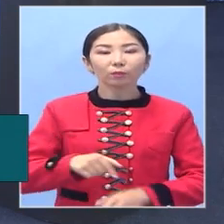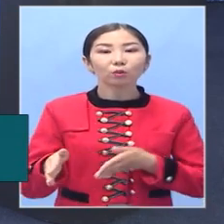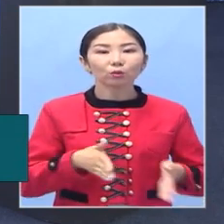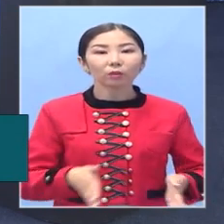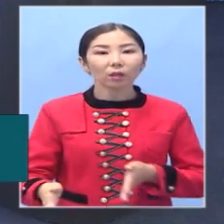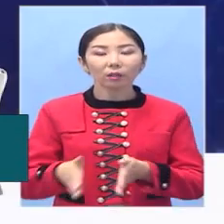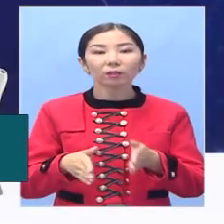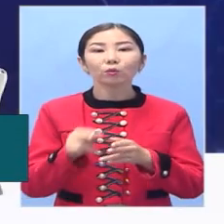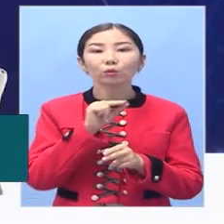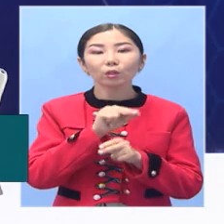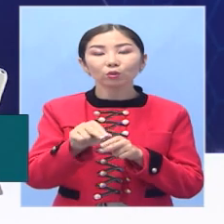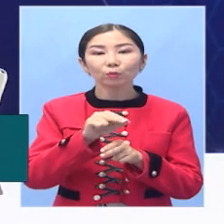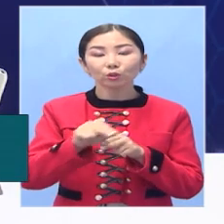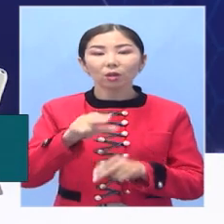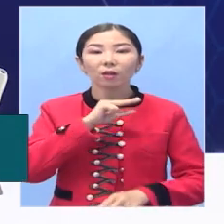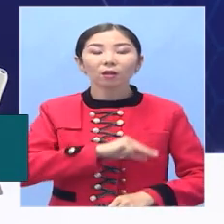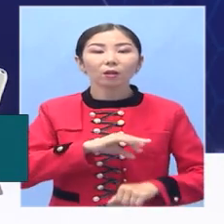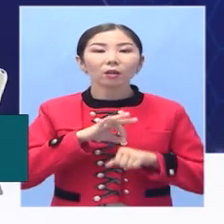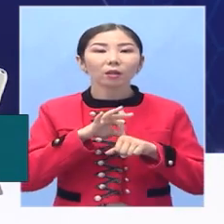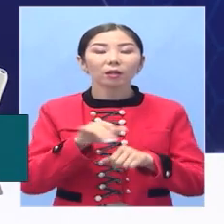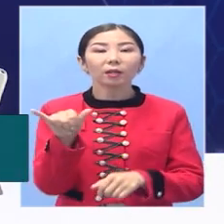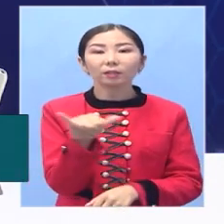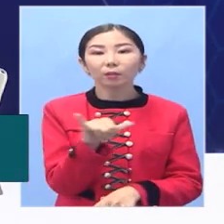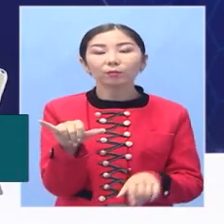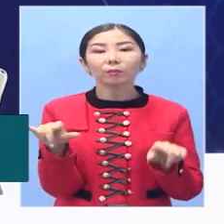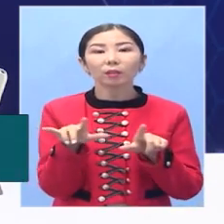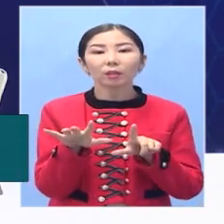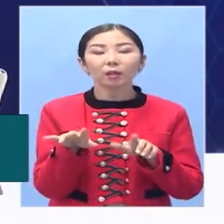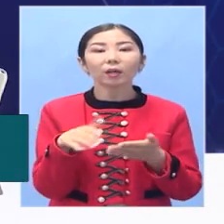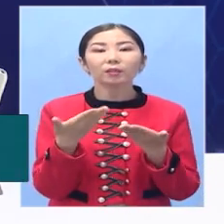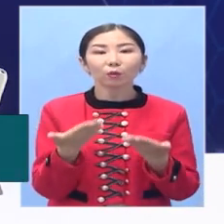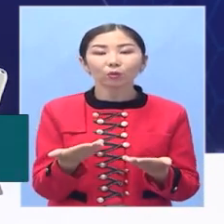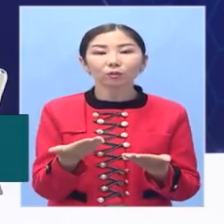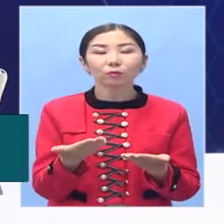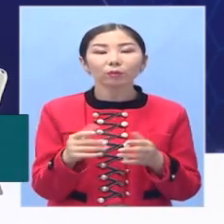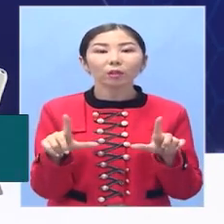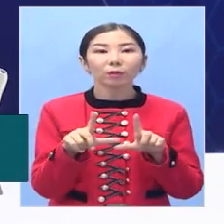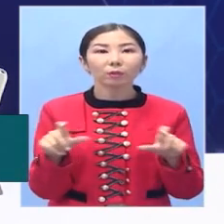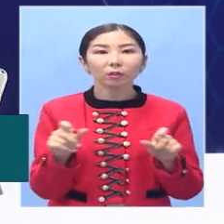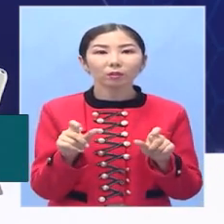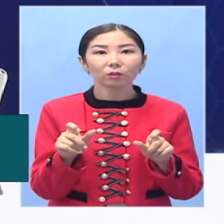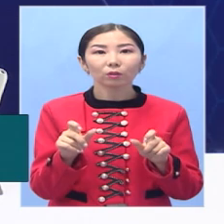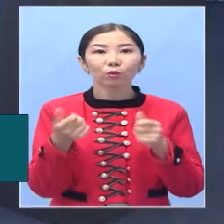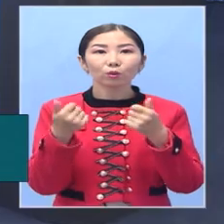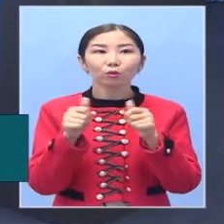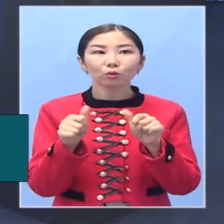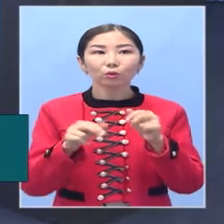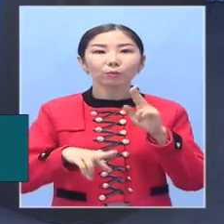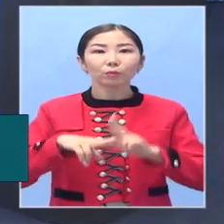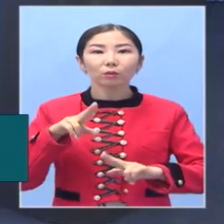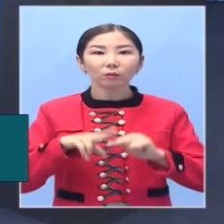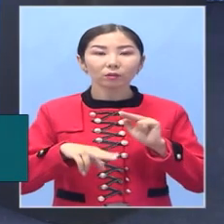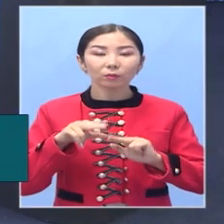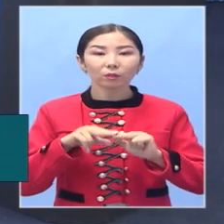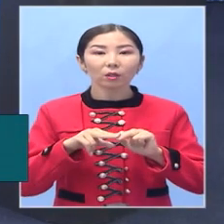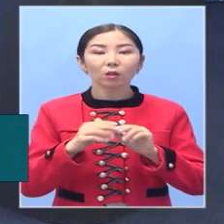жатыр. Соны қай мекеме жүргізіп жатқанын білгім келеді. Біріншіден, мен өзім жоғары білімді құрылыс инженерімін.